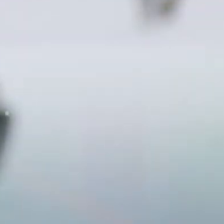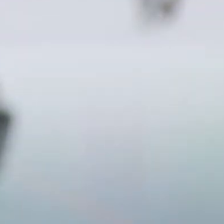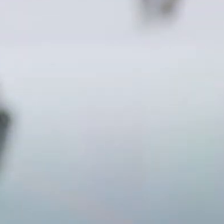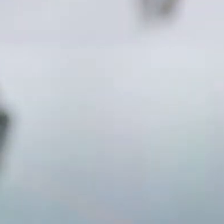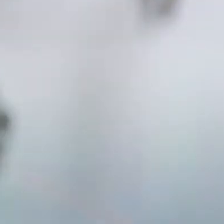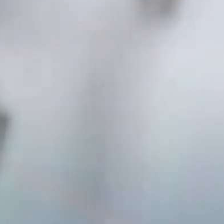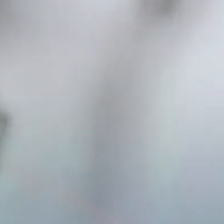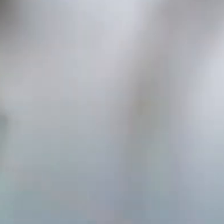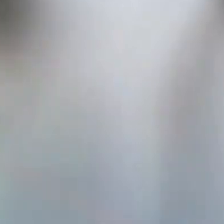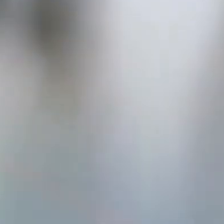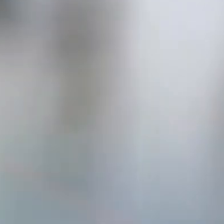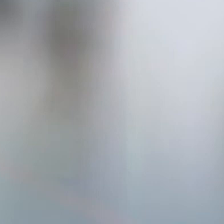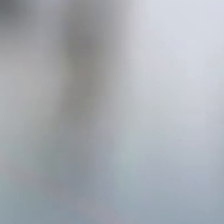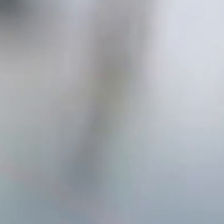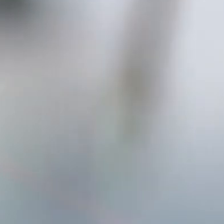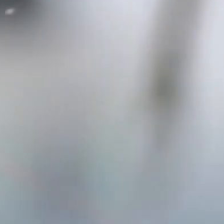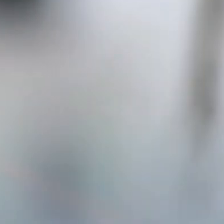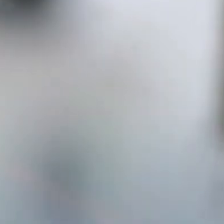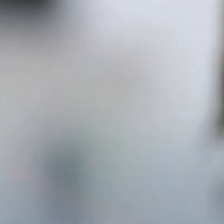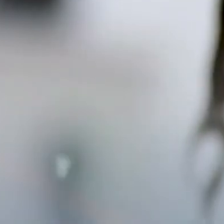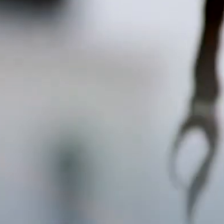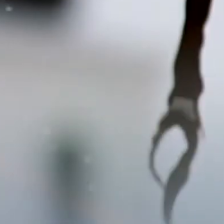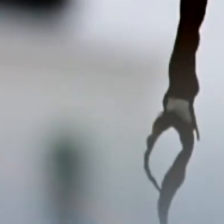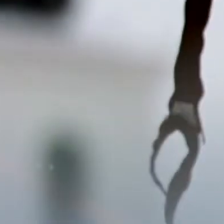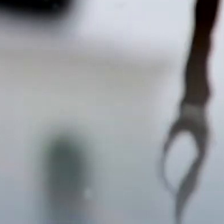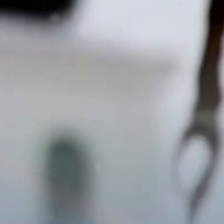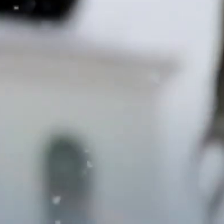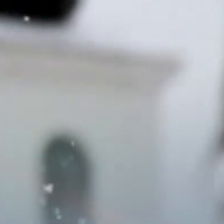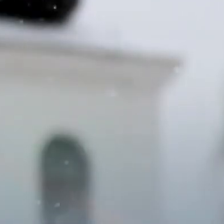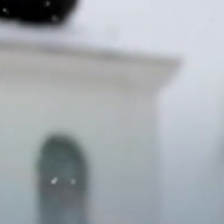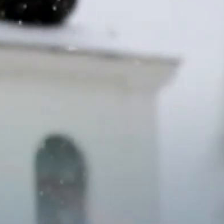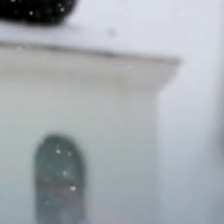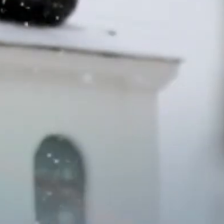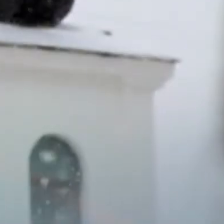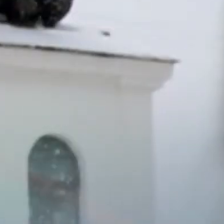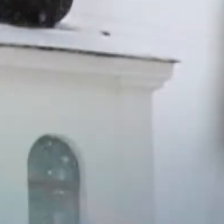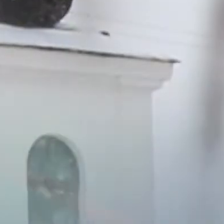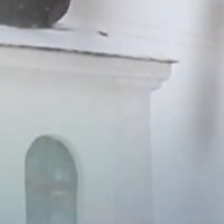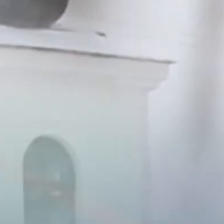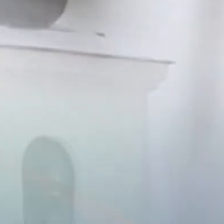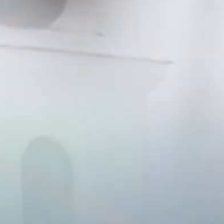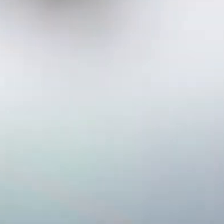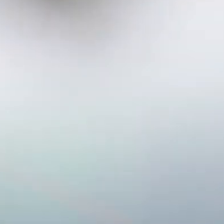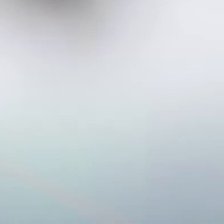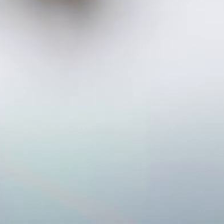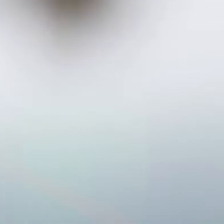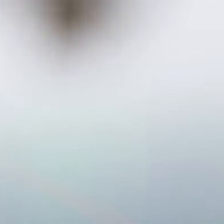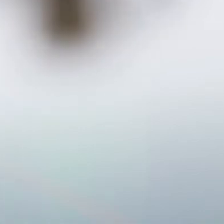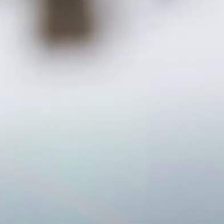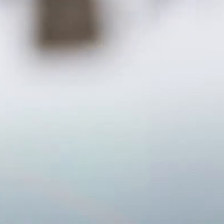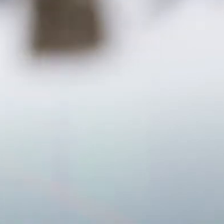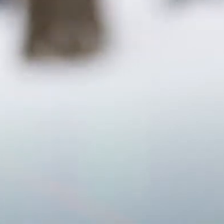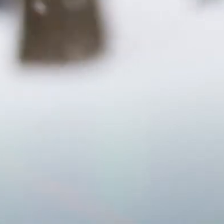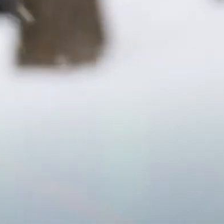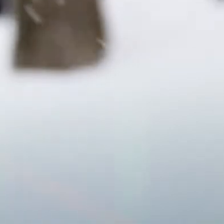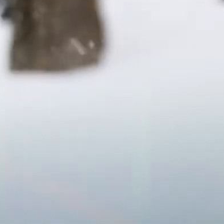У суботу 12 лютого по народным календары три святители. У некоторых мясцовостях прысвяток назывался Василя